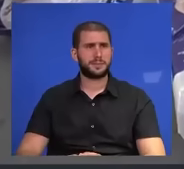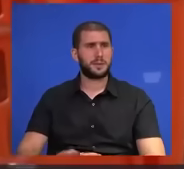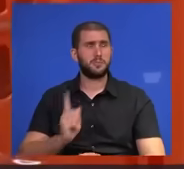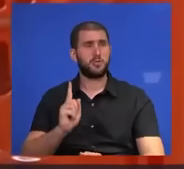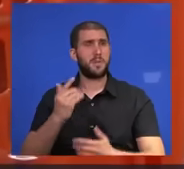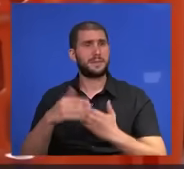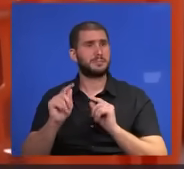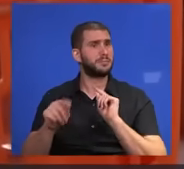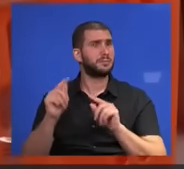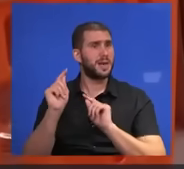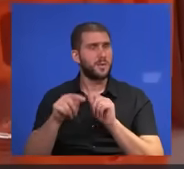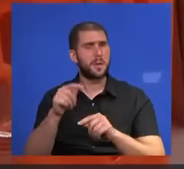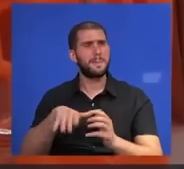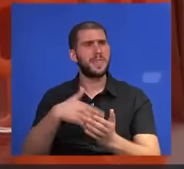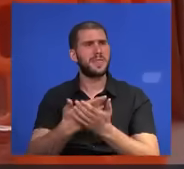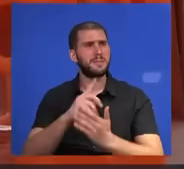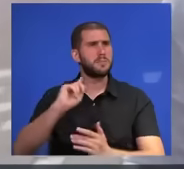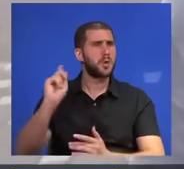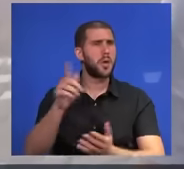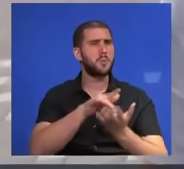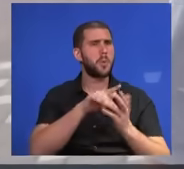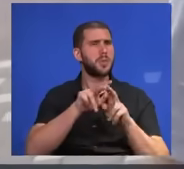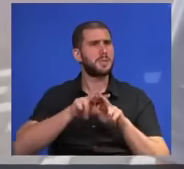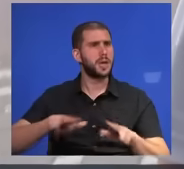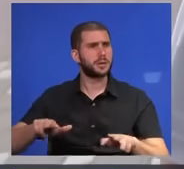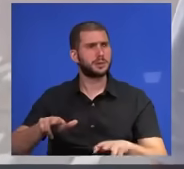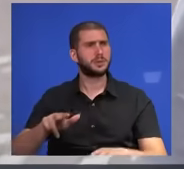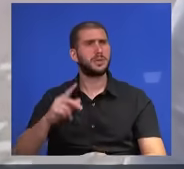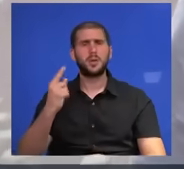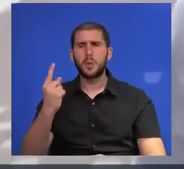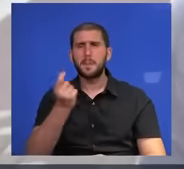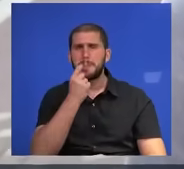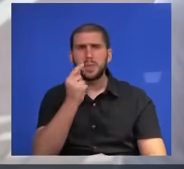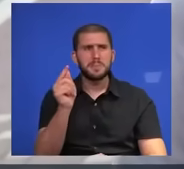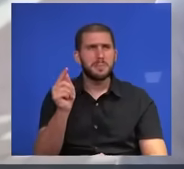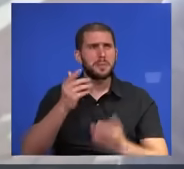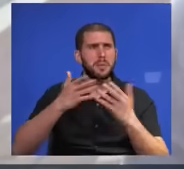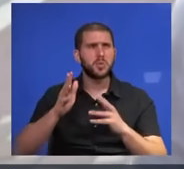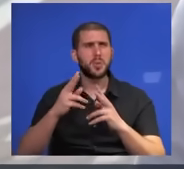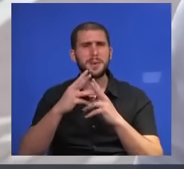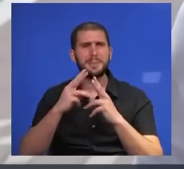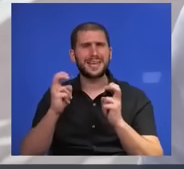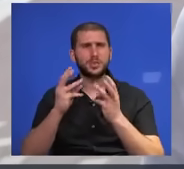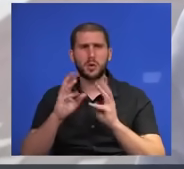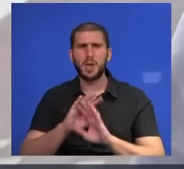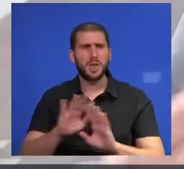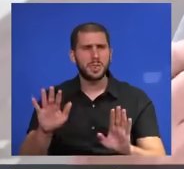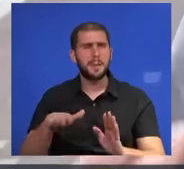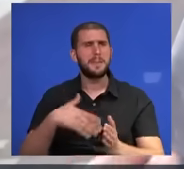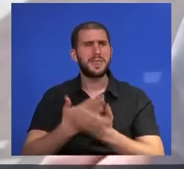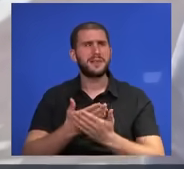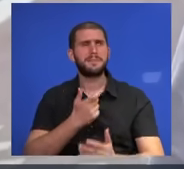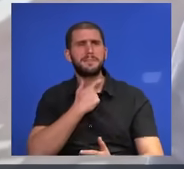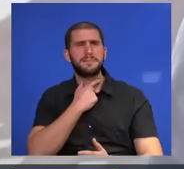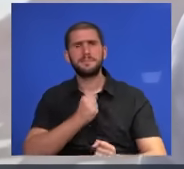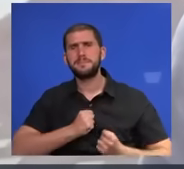הם מתנדבים מכל מקום בארץ. אין בית מרקחת אחת פתוחה בכל העיר סדרות. כן. המתנדבים נאלצים לנסוע לבתים